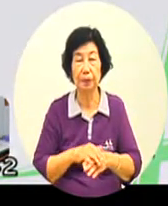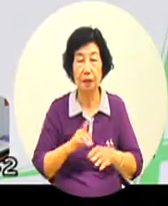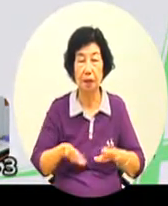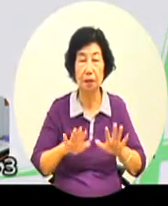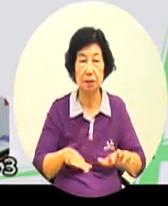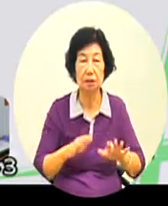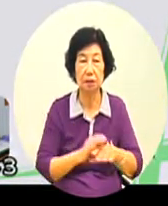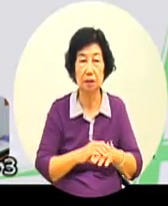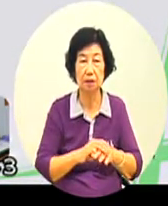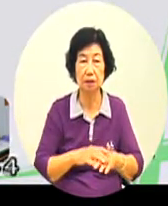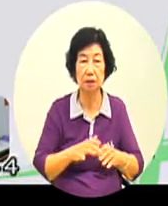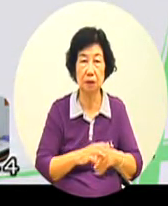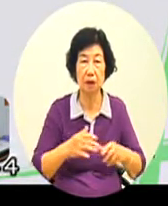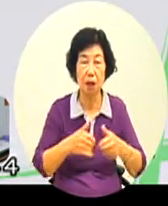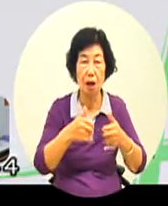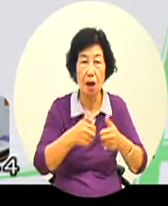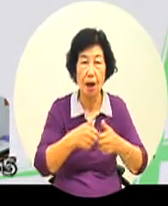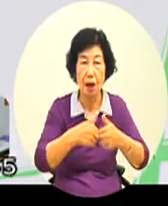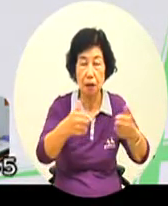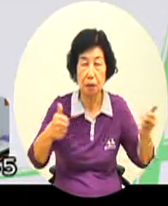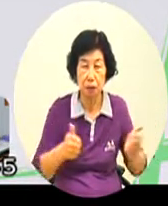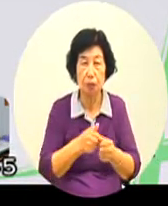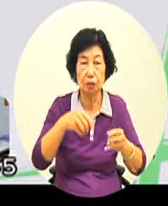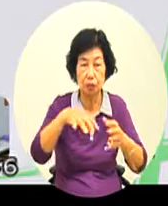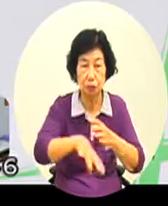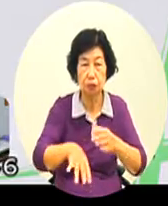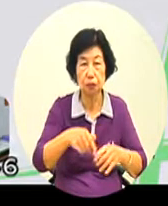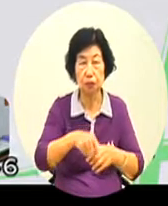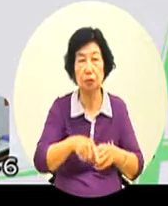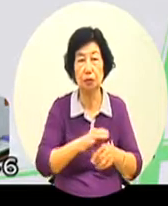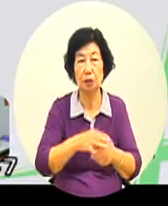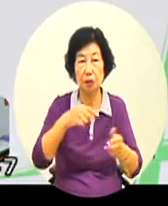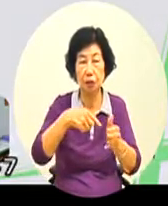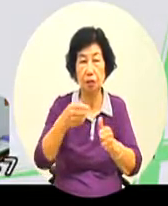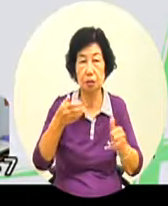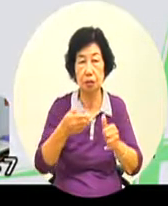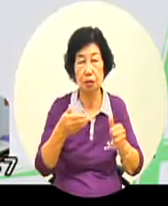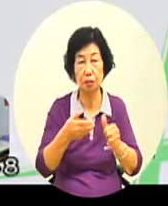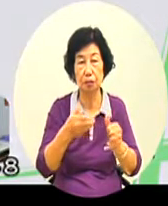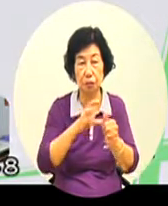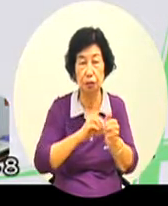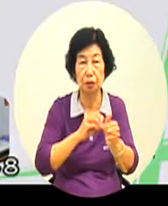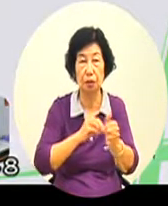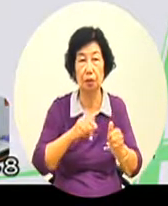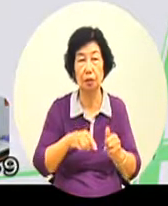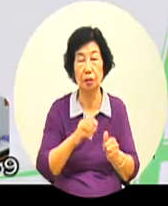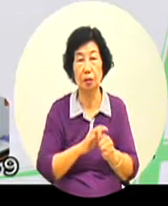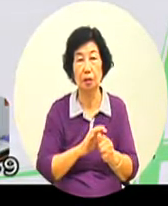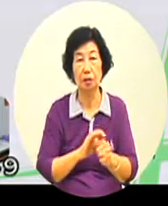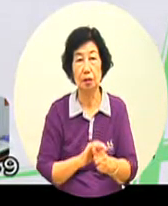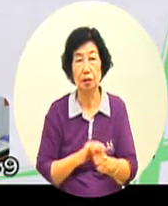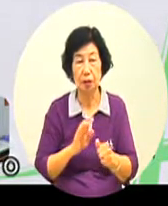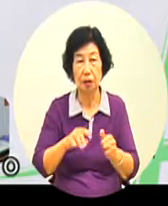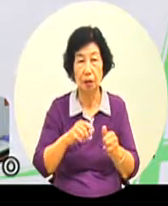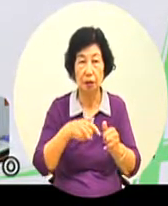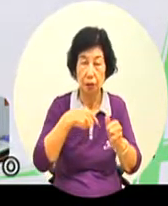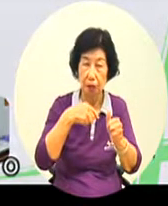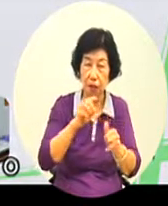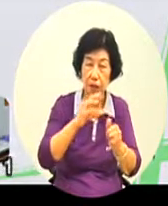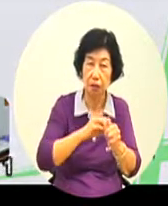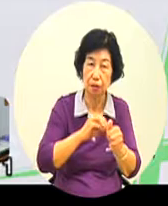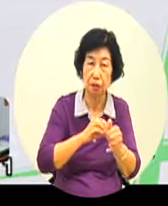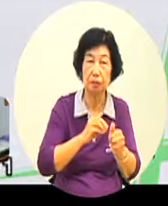界，所以我们以生活客语教学为主，在幼儿园、国小、 我们以教学有趣简